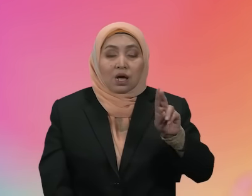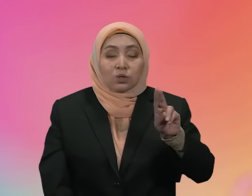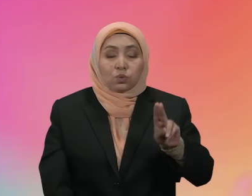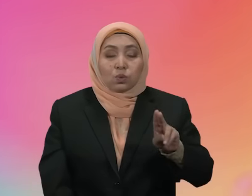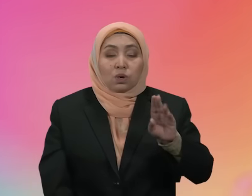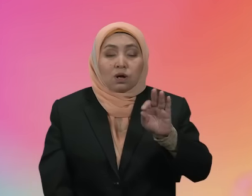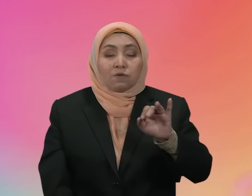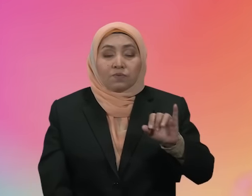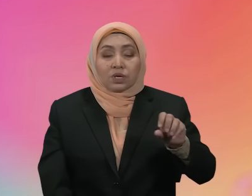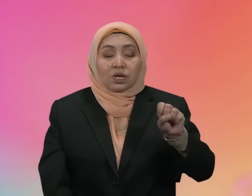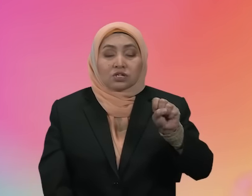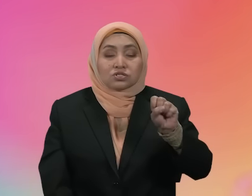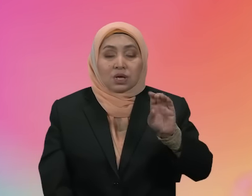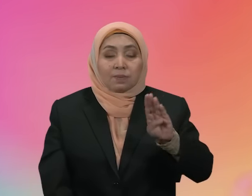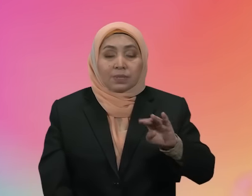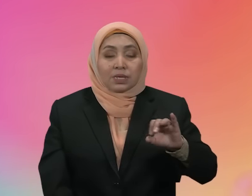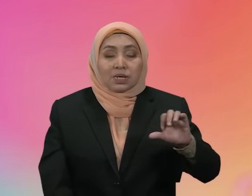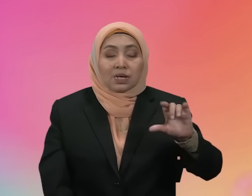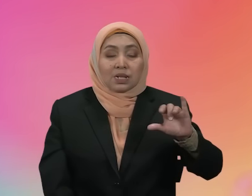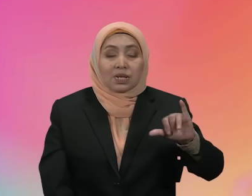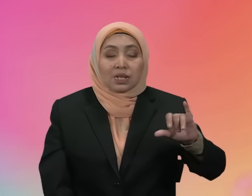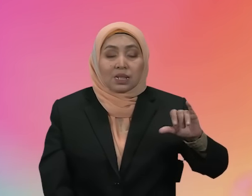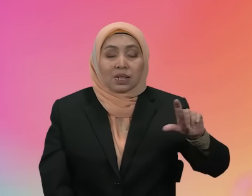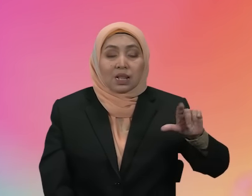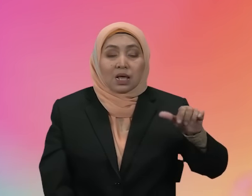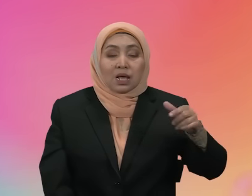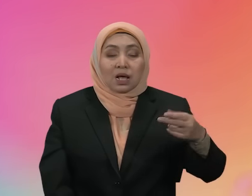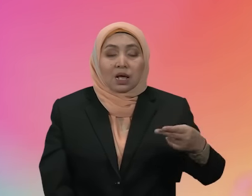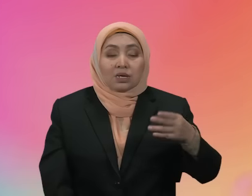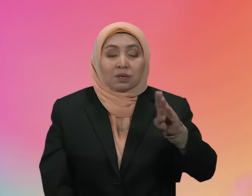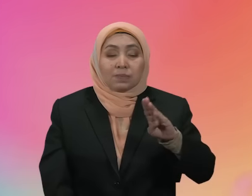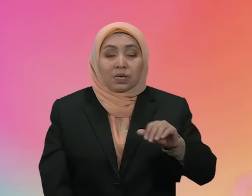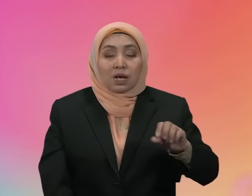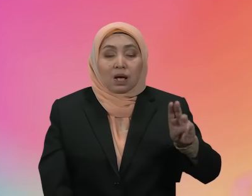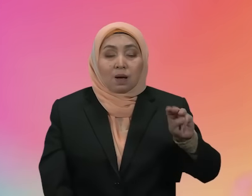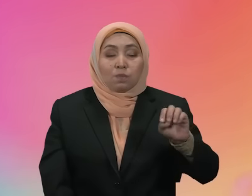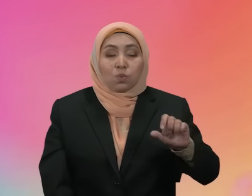وجاهدوا في سبيل الله